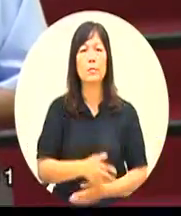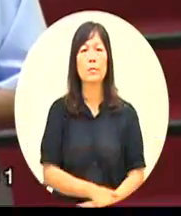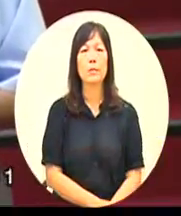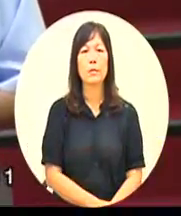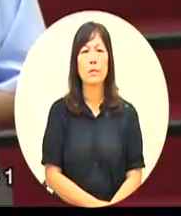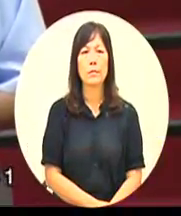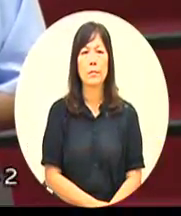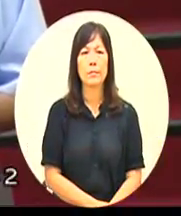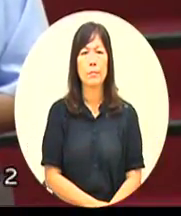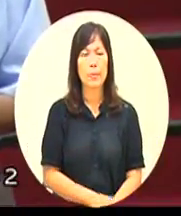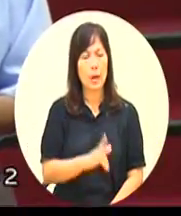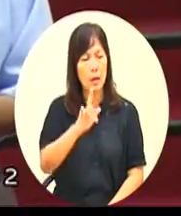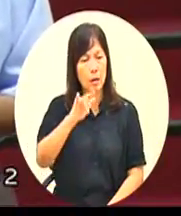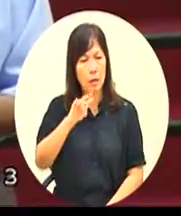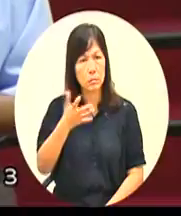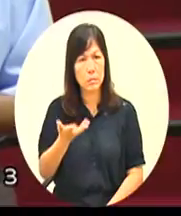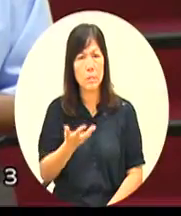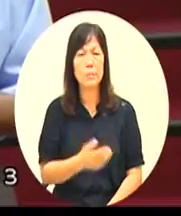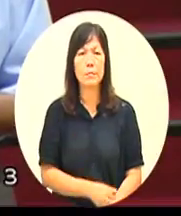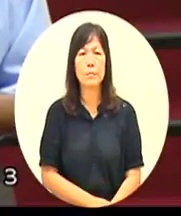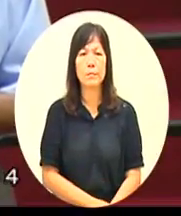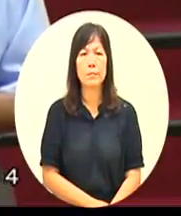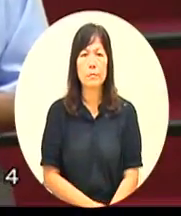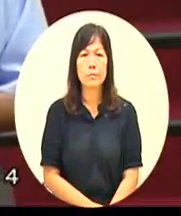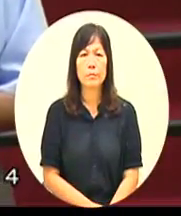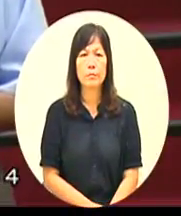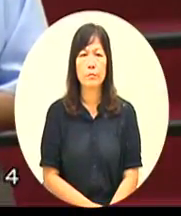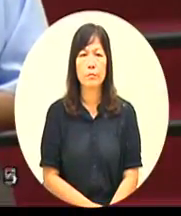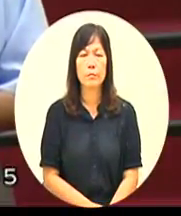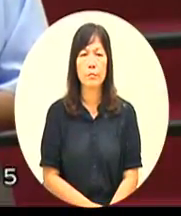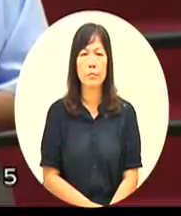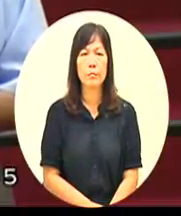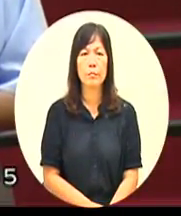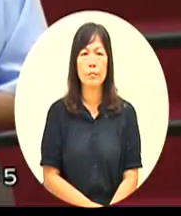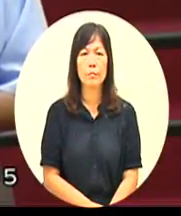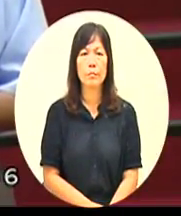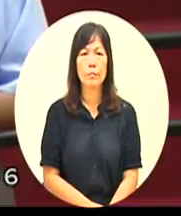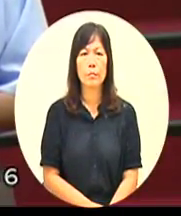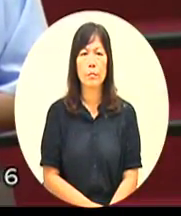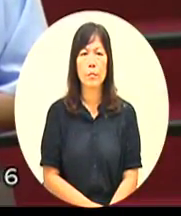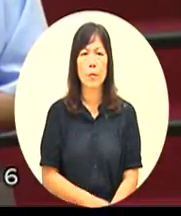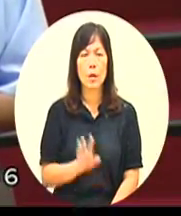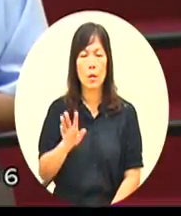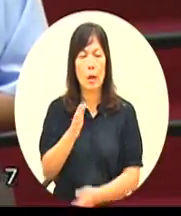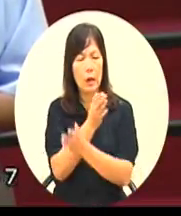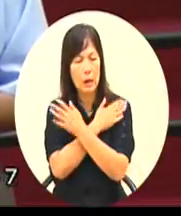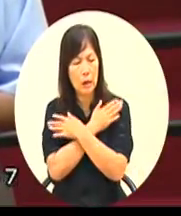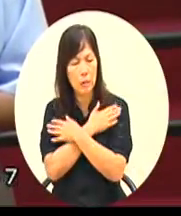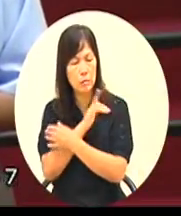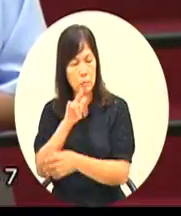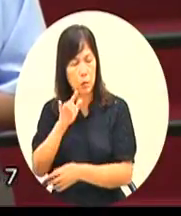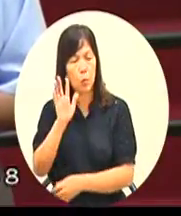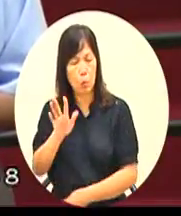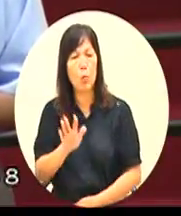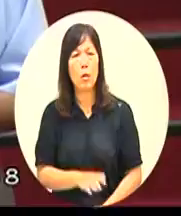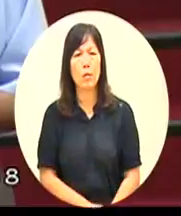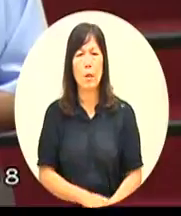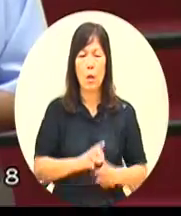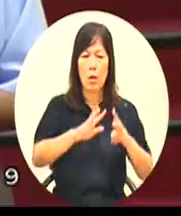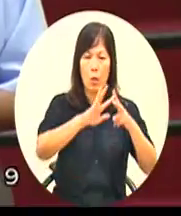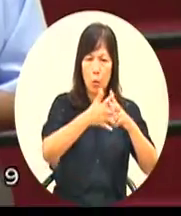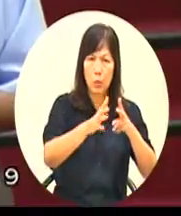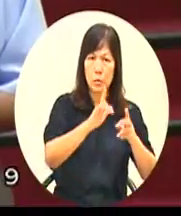那么老师的部分，有的是义幼园的老师、国小老